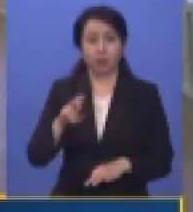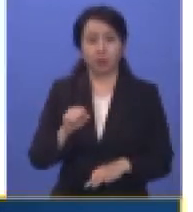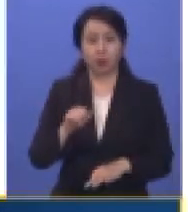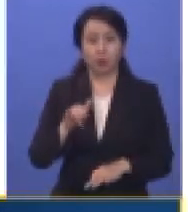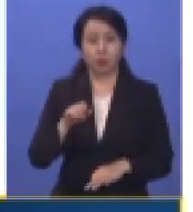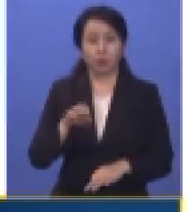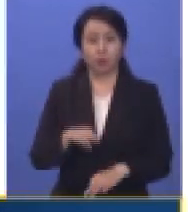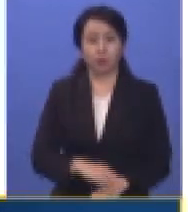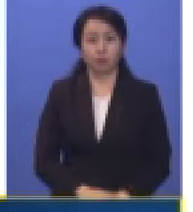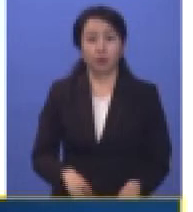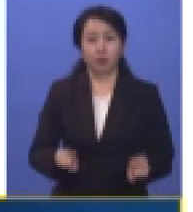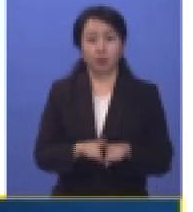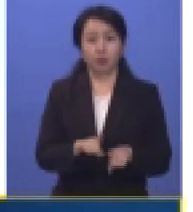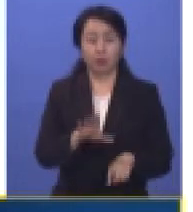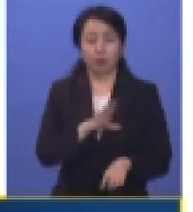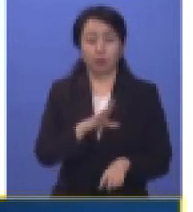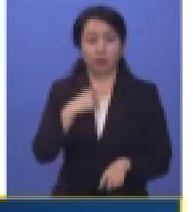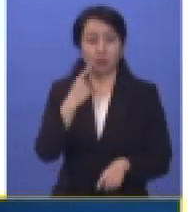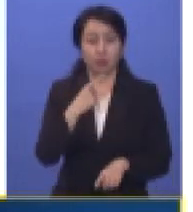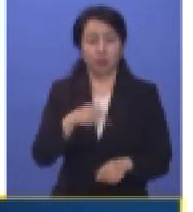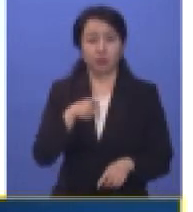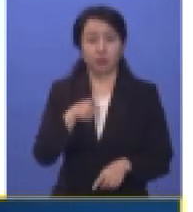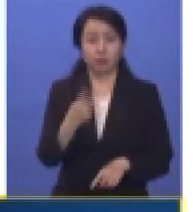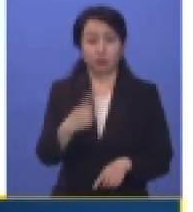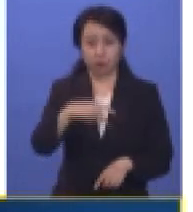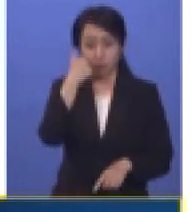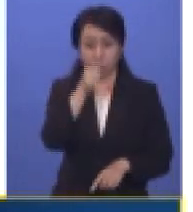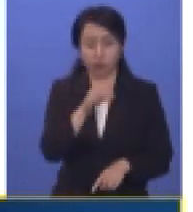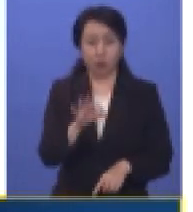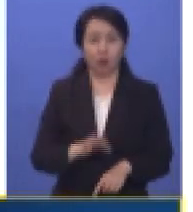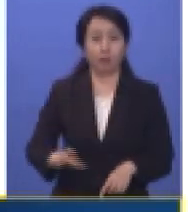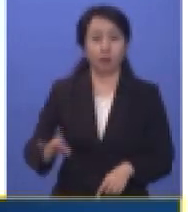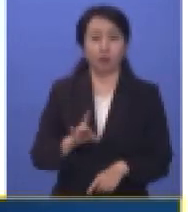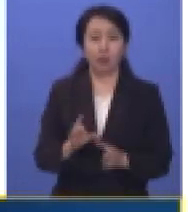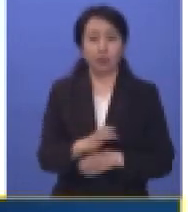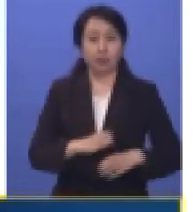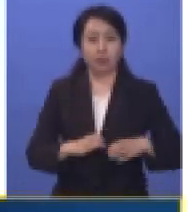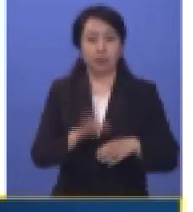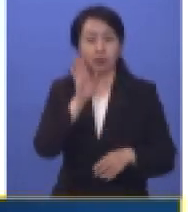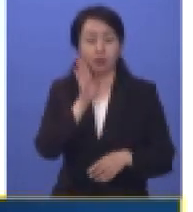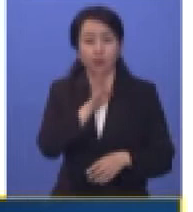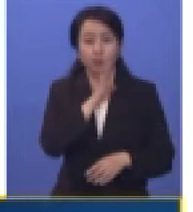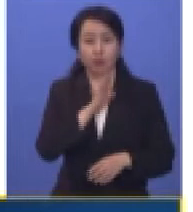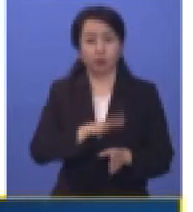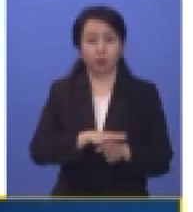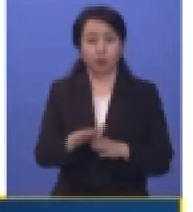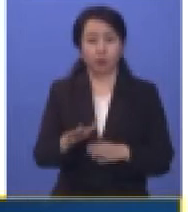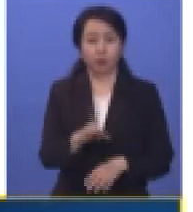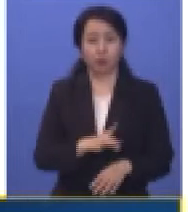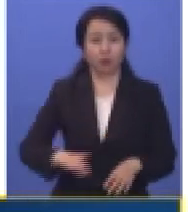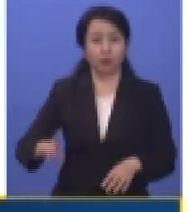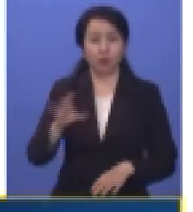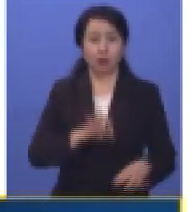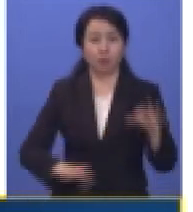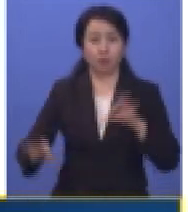улт». Как уже было сказано ранее, с 2022 года областной и районные советы матерей нашего края реализует республиканский